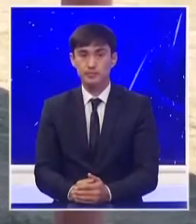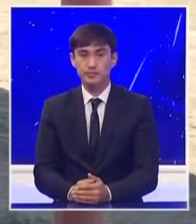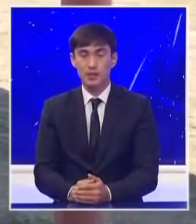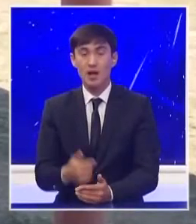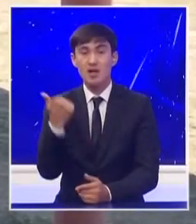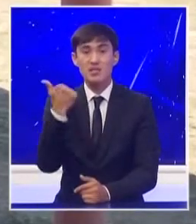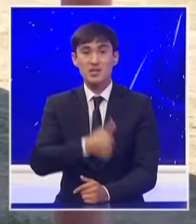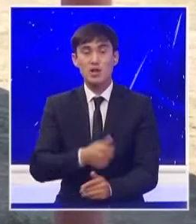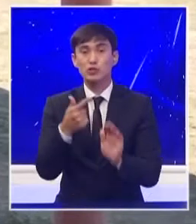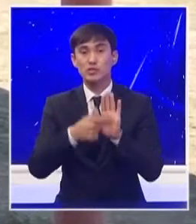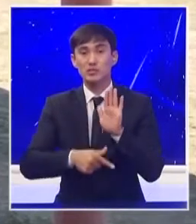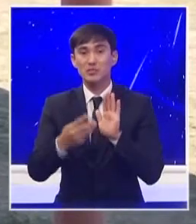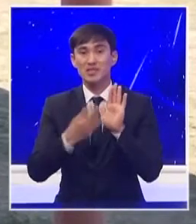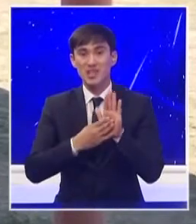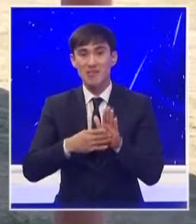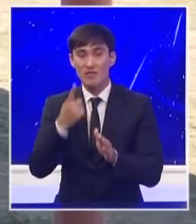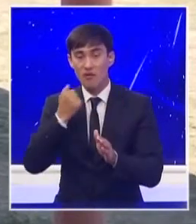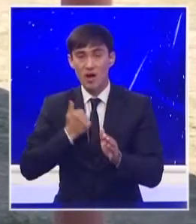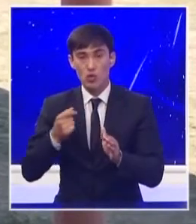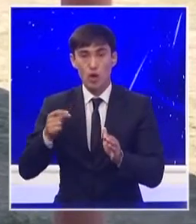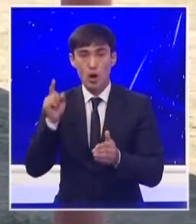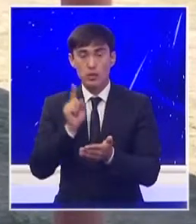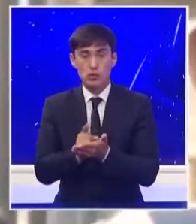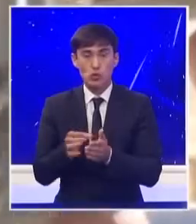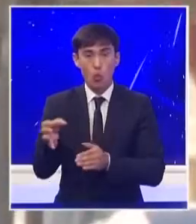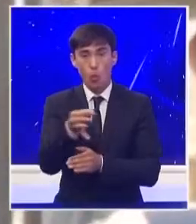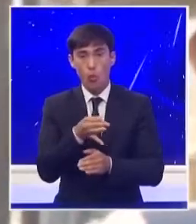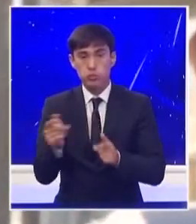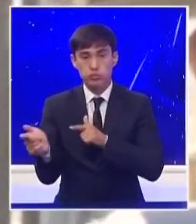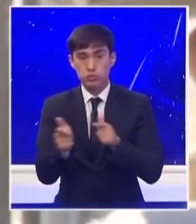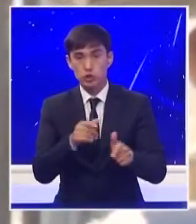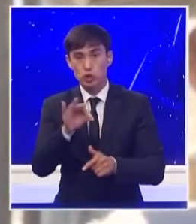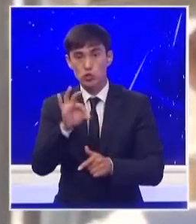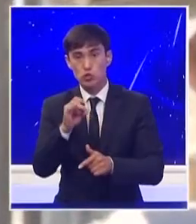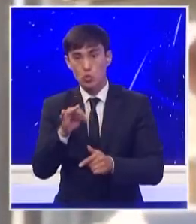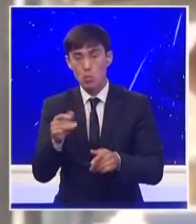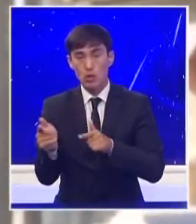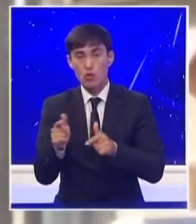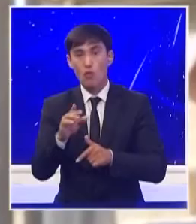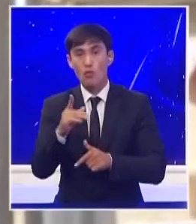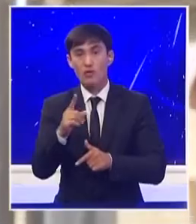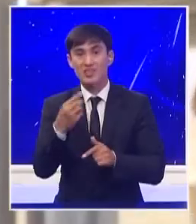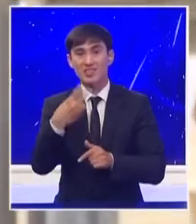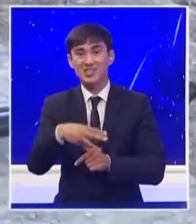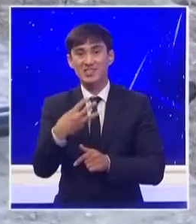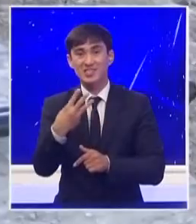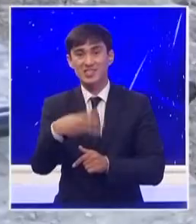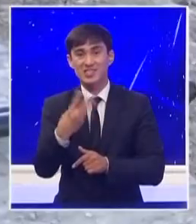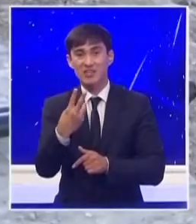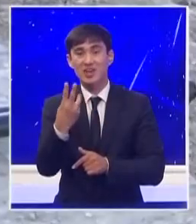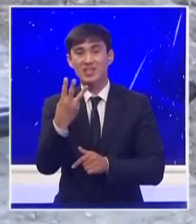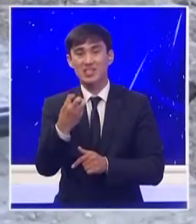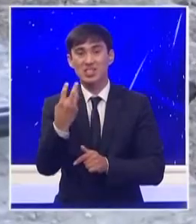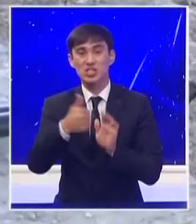уже неделю 79 военнообязанных области ЖТСУ проходят переподготовку на полигоне воинской части 32-363